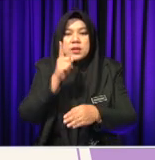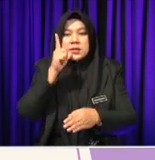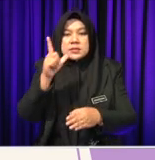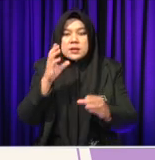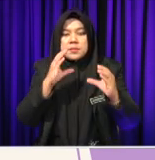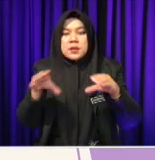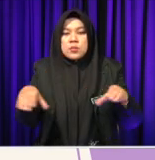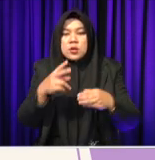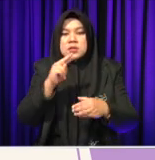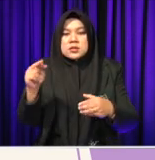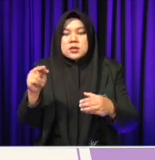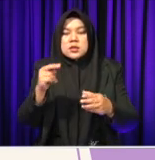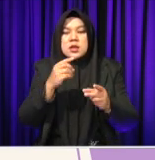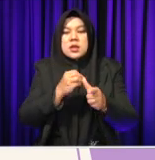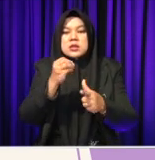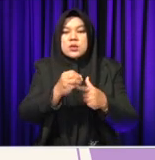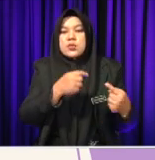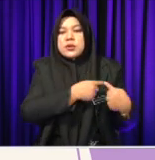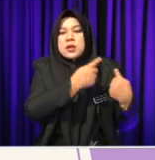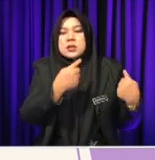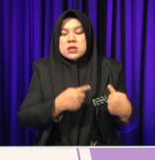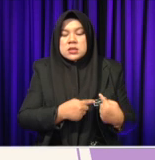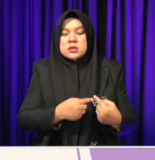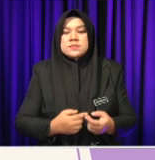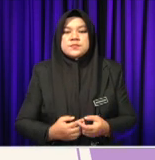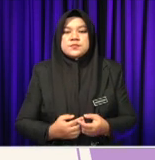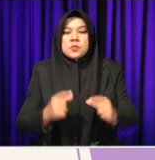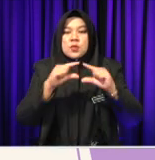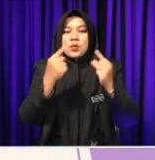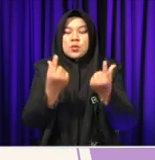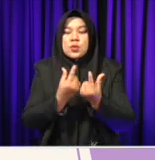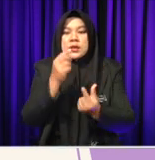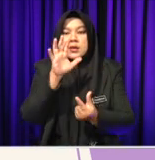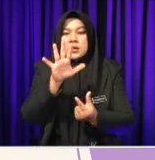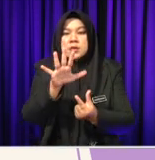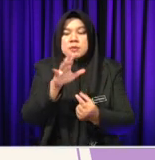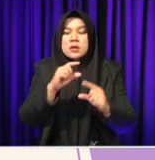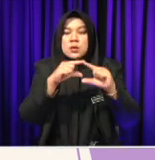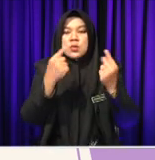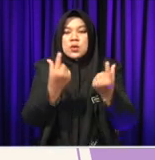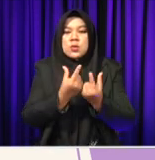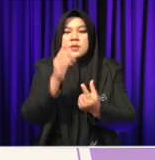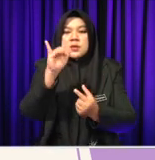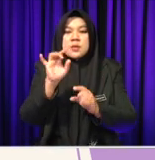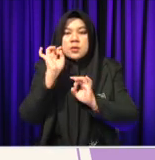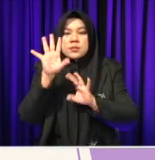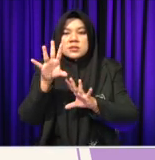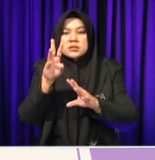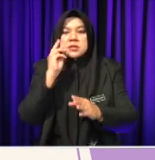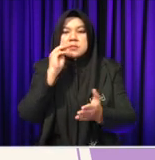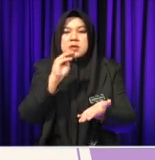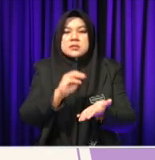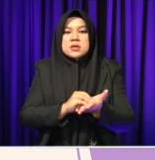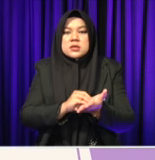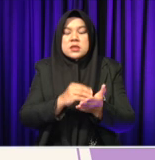perbuatan ataupun hati itulah maksud kepada golongan yang kelima golongan yang membenci maksiat kerana takut kepada